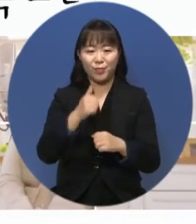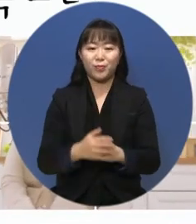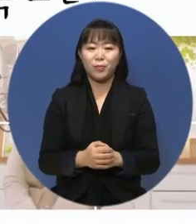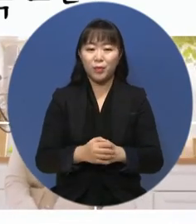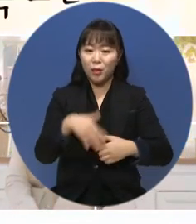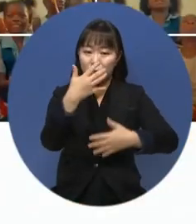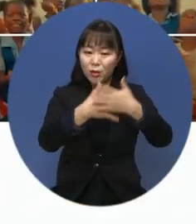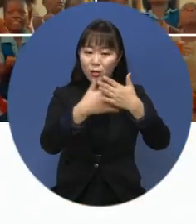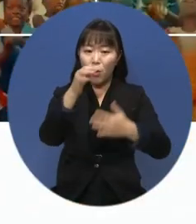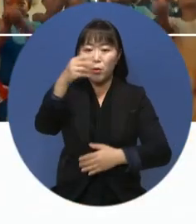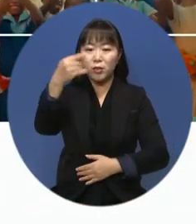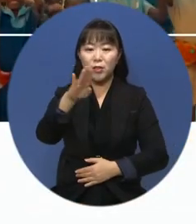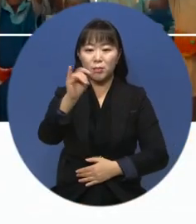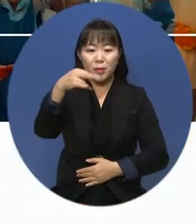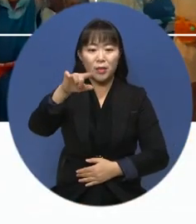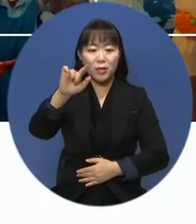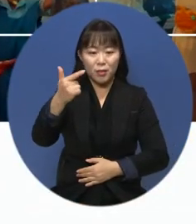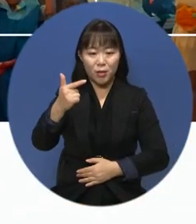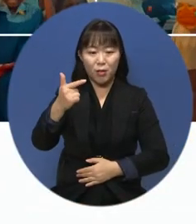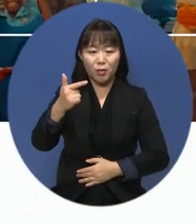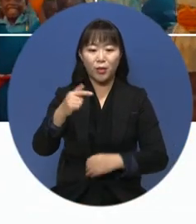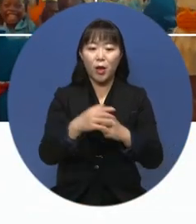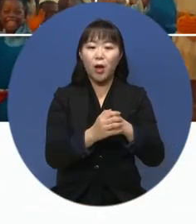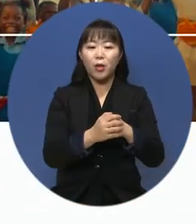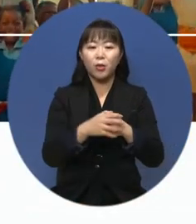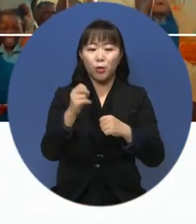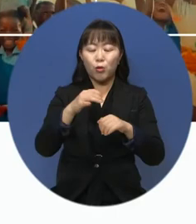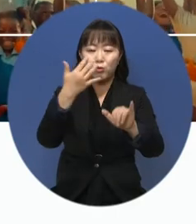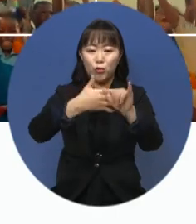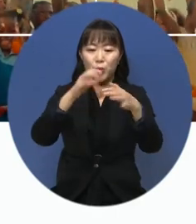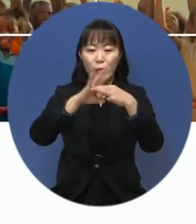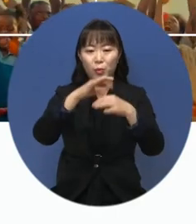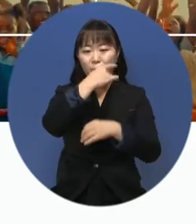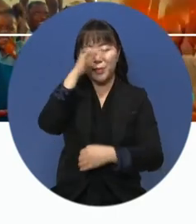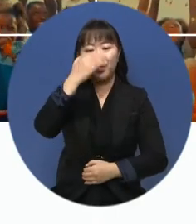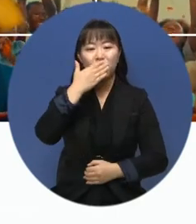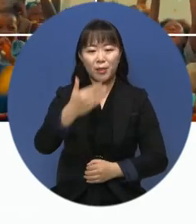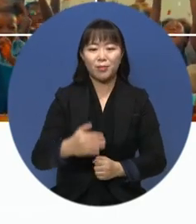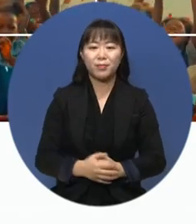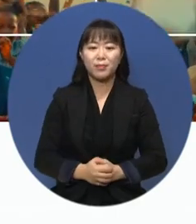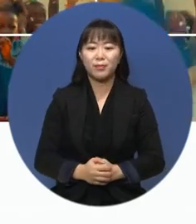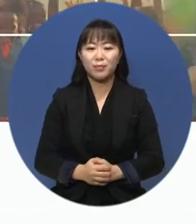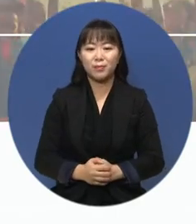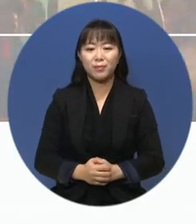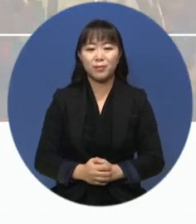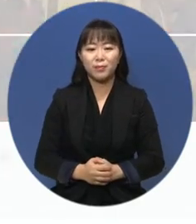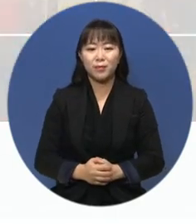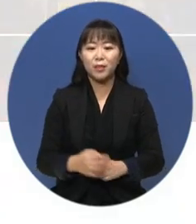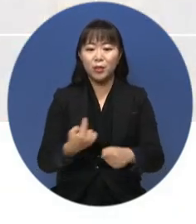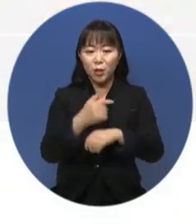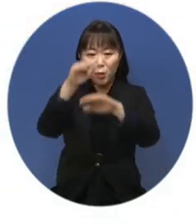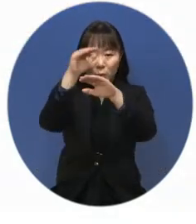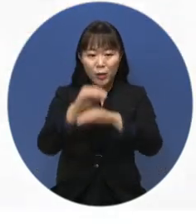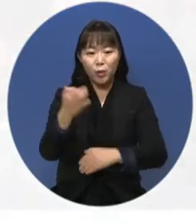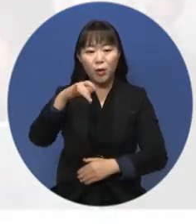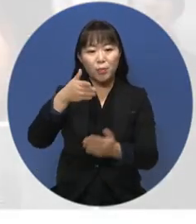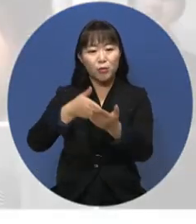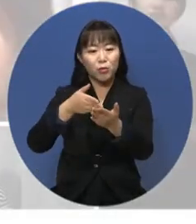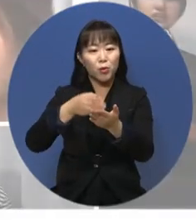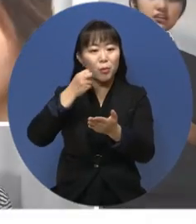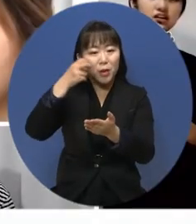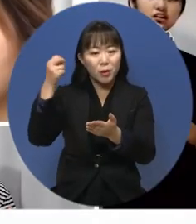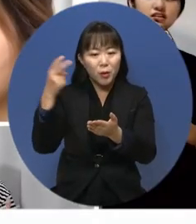영상은 월드비전 공식 누리집 꽈 유튜브를 통해 만나볼 수 있습니다 이밖에 자세한 소식은 외피 어느